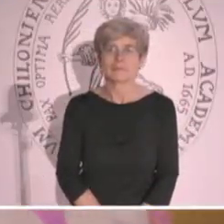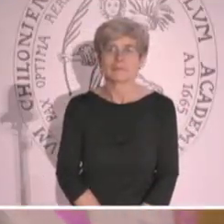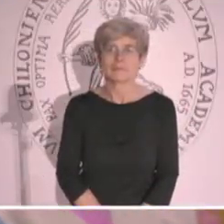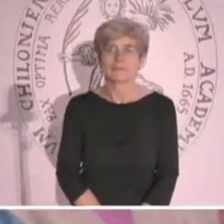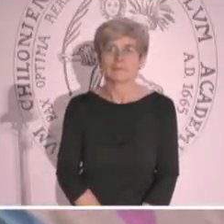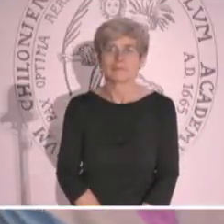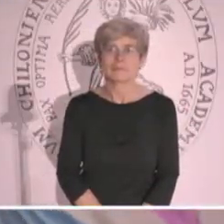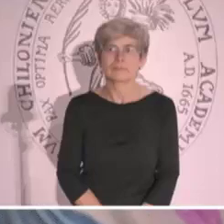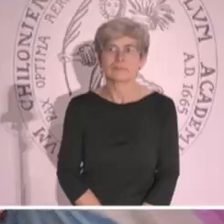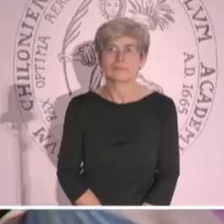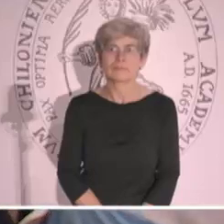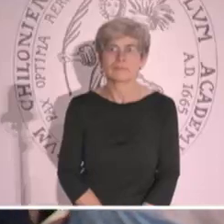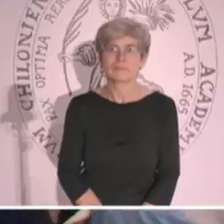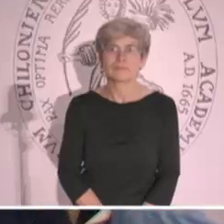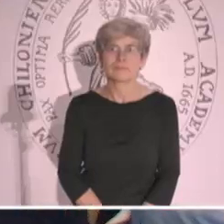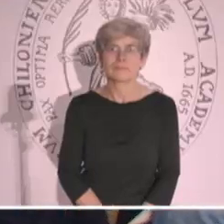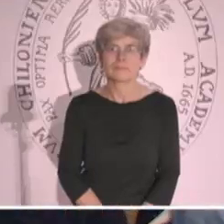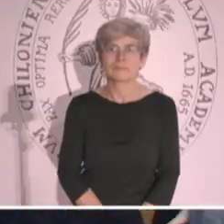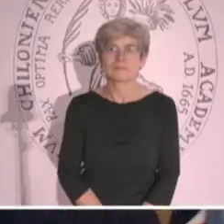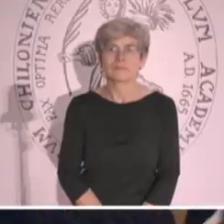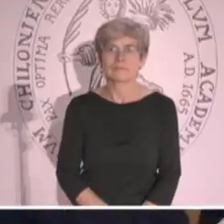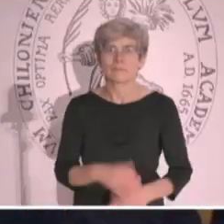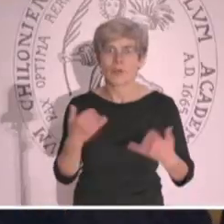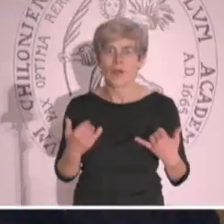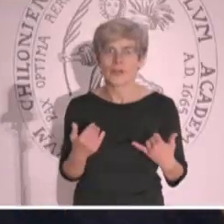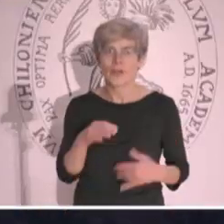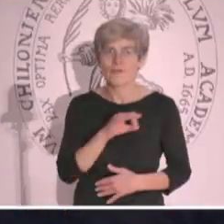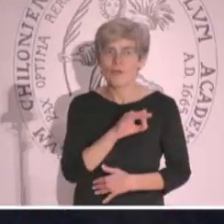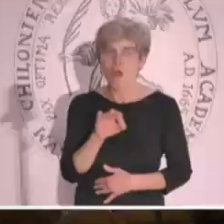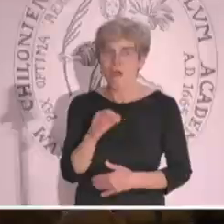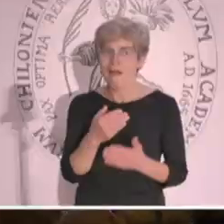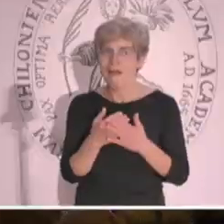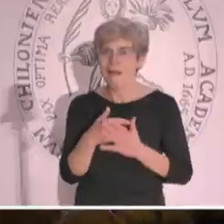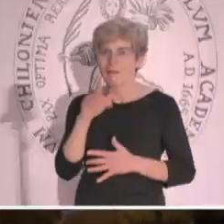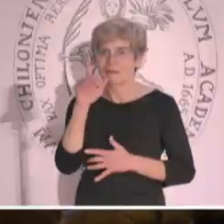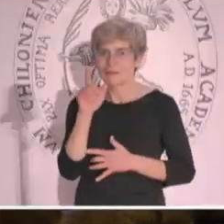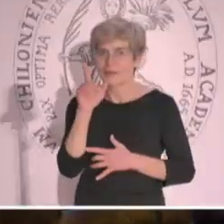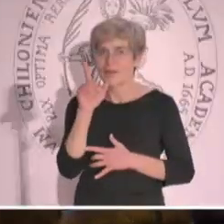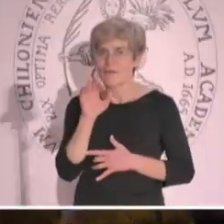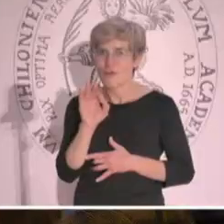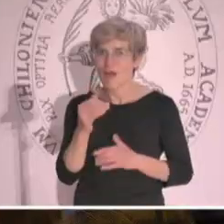Heute ist der Start für Sie in einen neuen Lebensabschnitt.